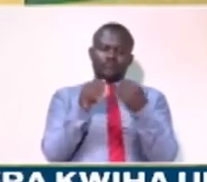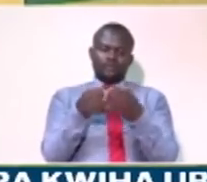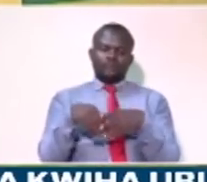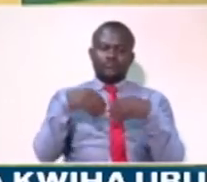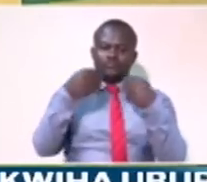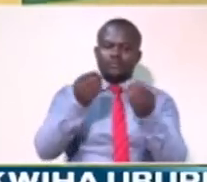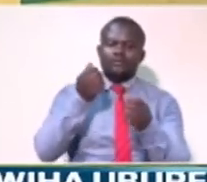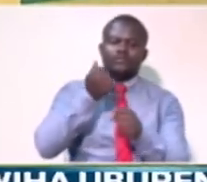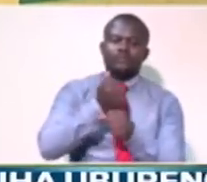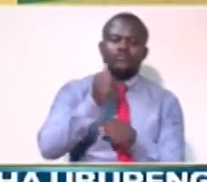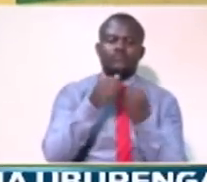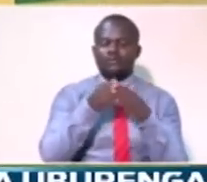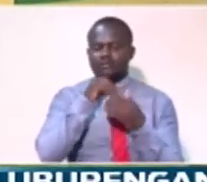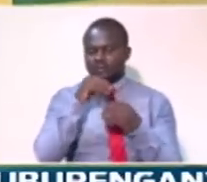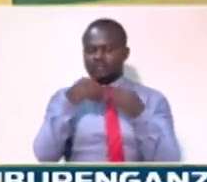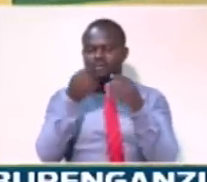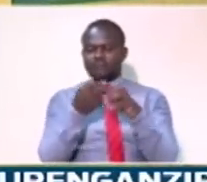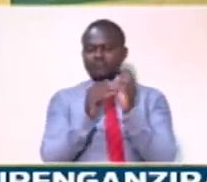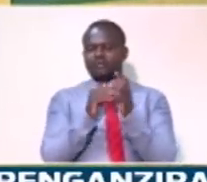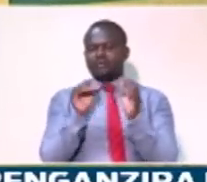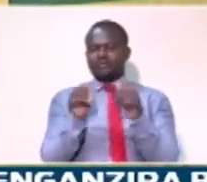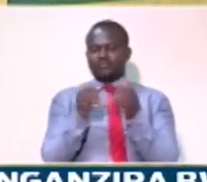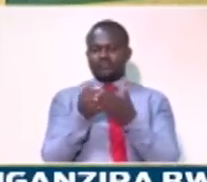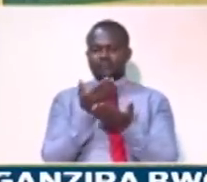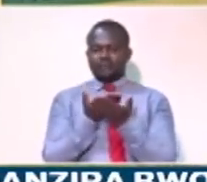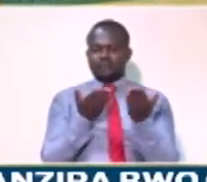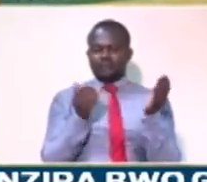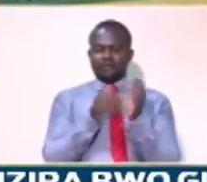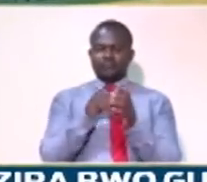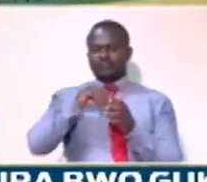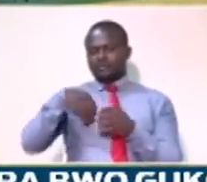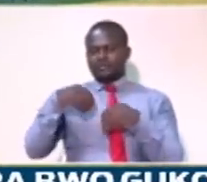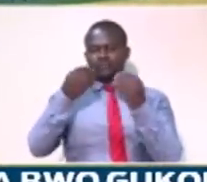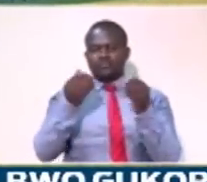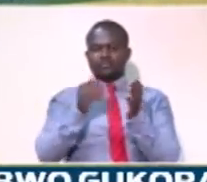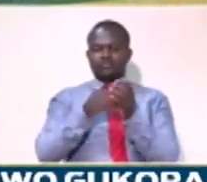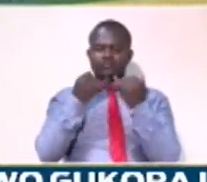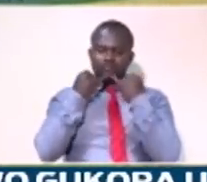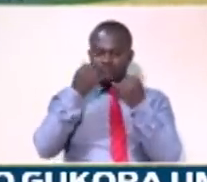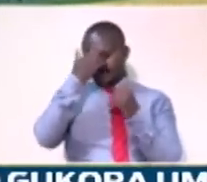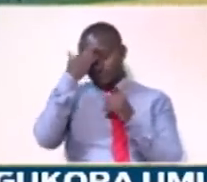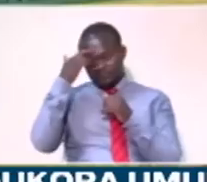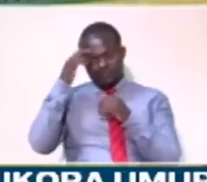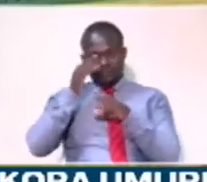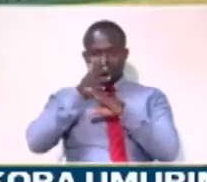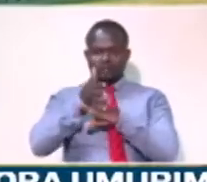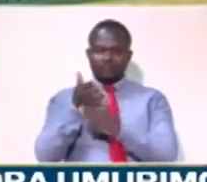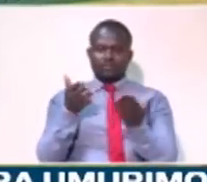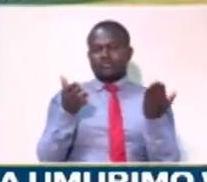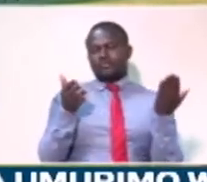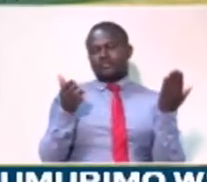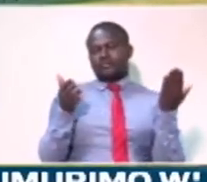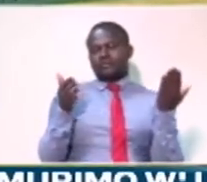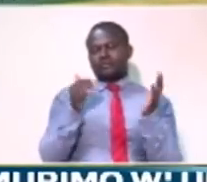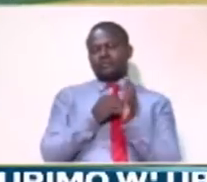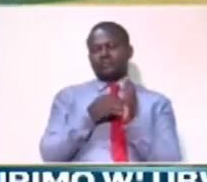n'urugaga rw'abavoka ntarwo yahawe rero kandi yagerageje kubisaba baranarumwima bamubwira n'impamvu warumwimye ariko wabirengaho bigaragara ko